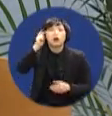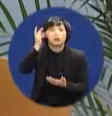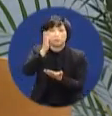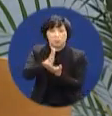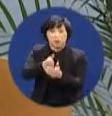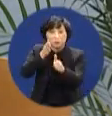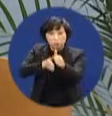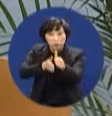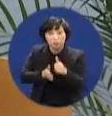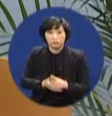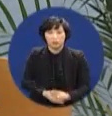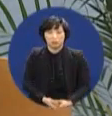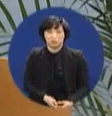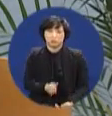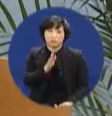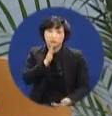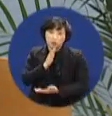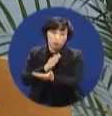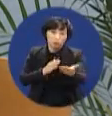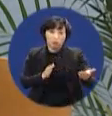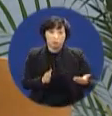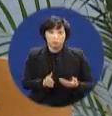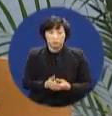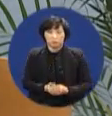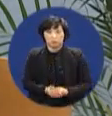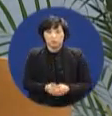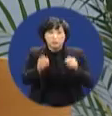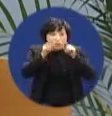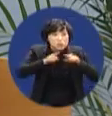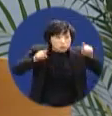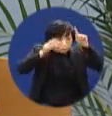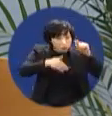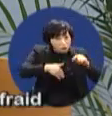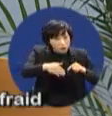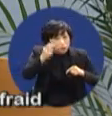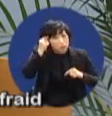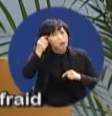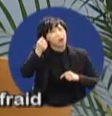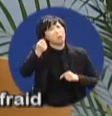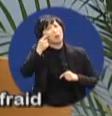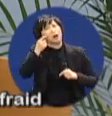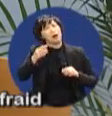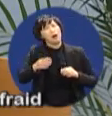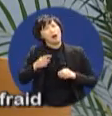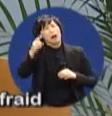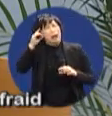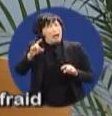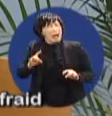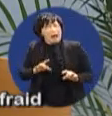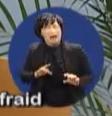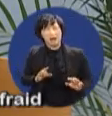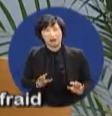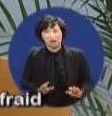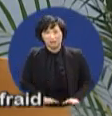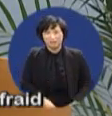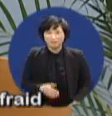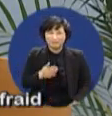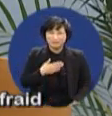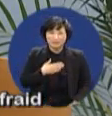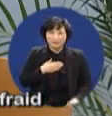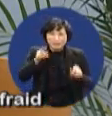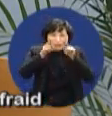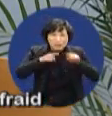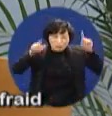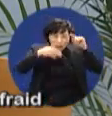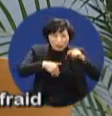말이요. 정말로 여러분 지옥 생각해봐. 가슴 섬뜩한 게 저는 지옥에